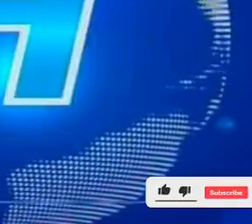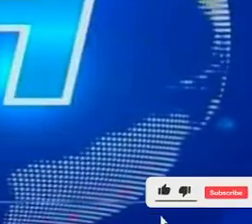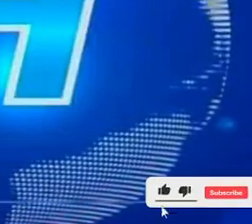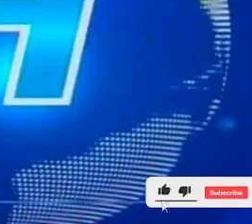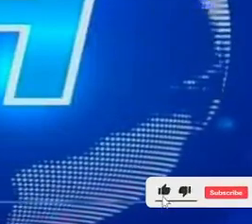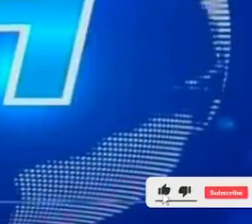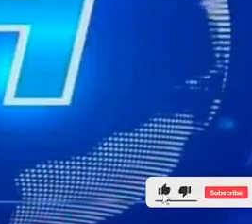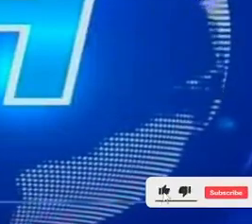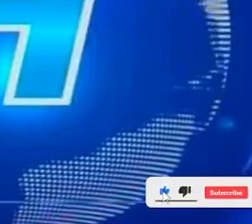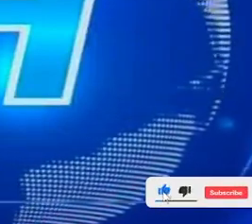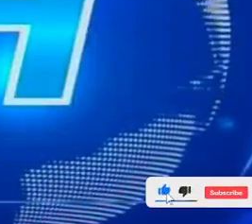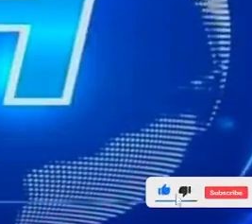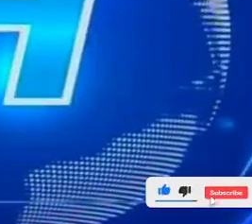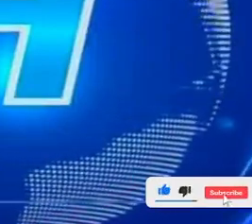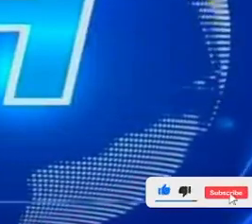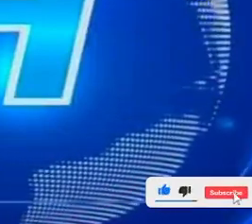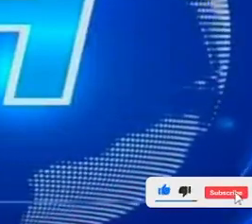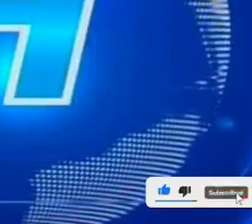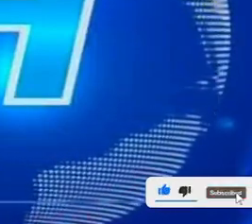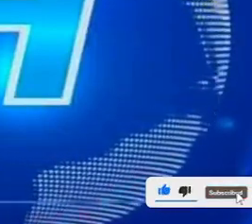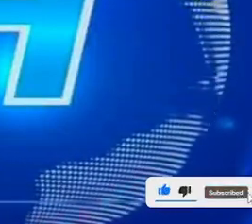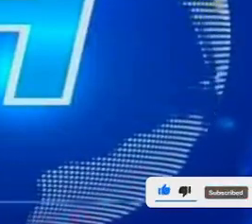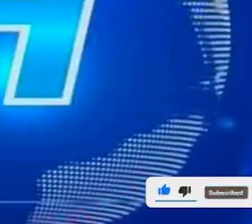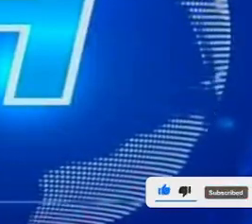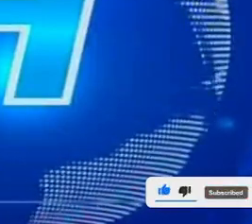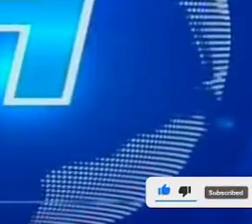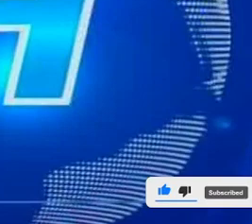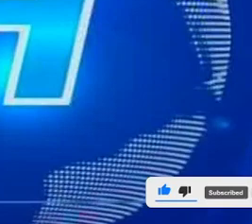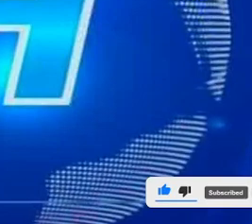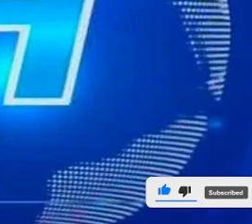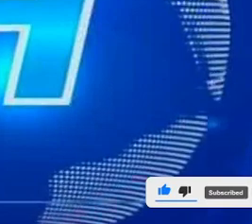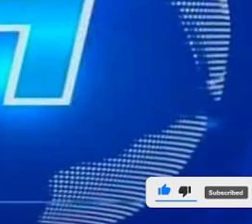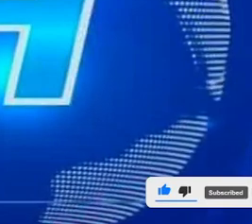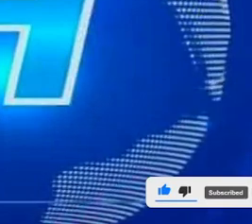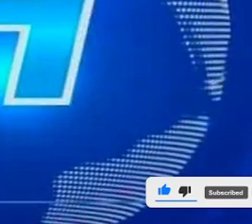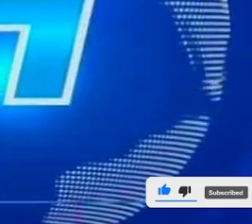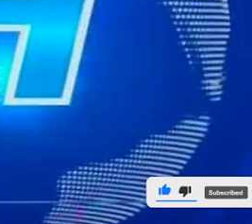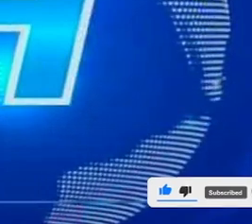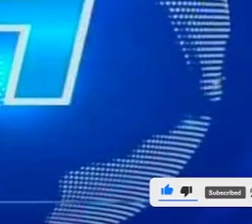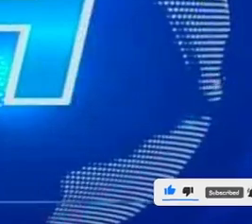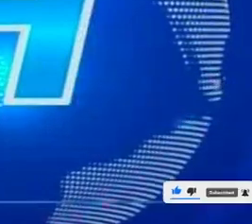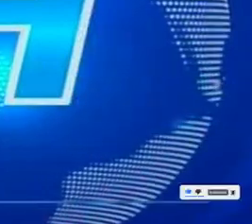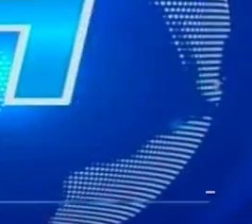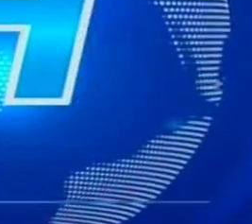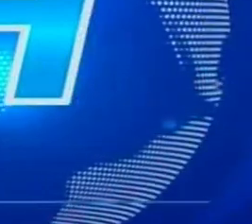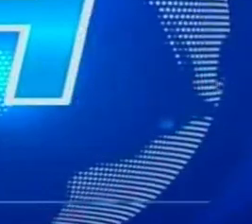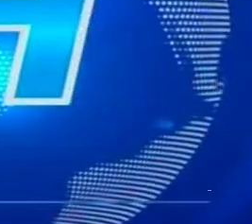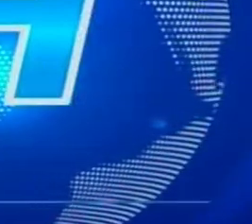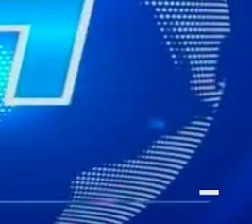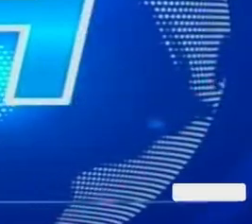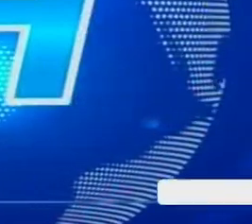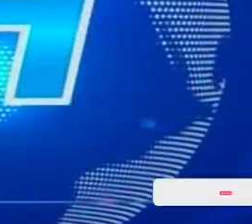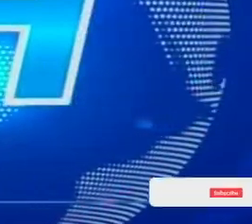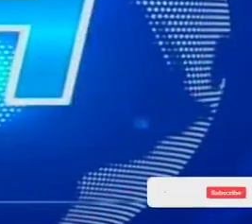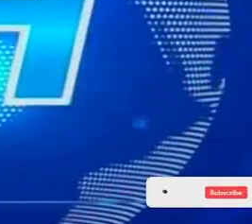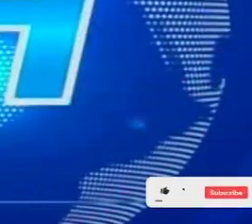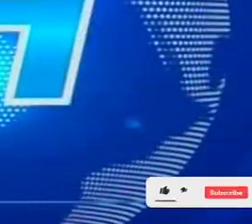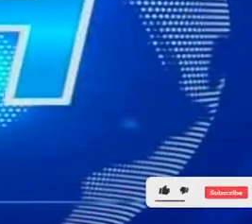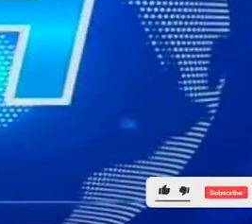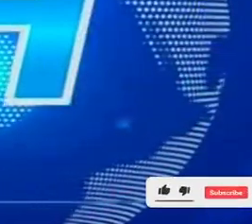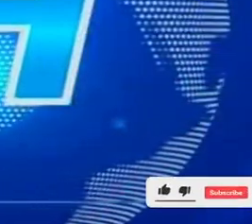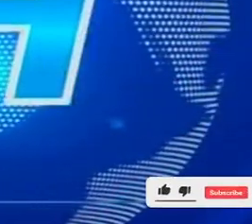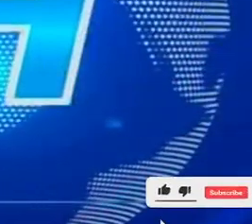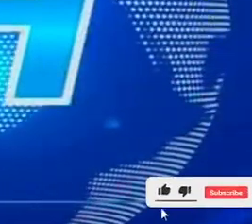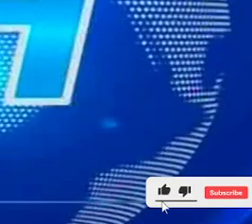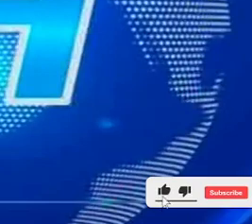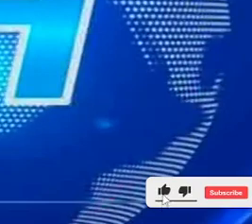député national Ogui Kalonji. L'initiateur vise à mettre les étudiants dans des bonnes conditions et interpelle